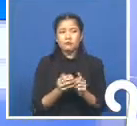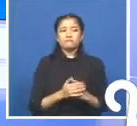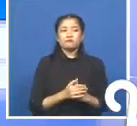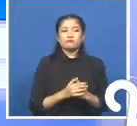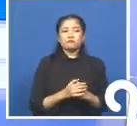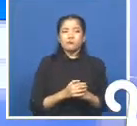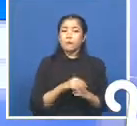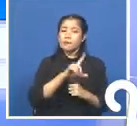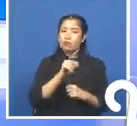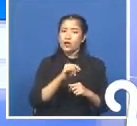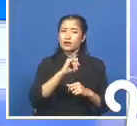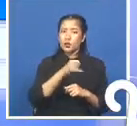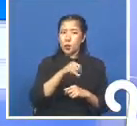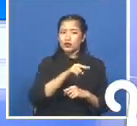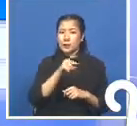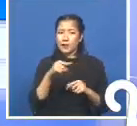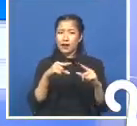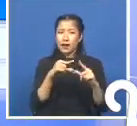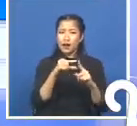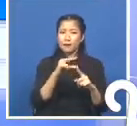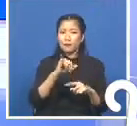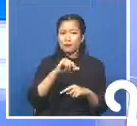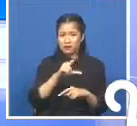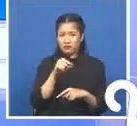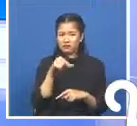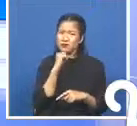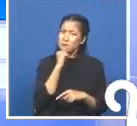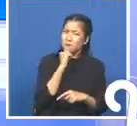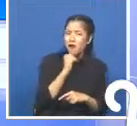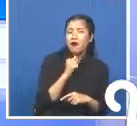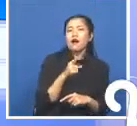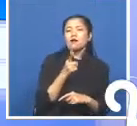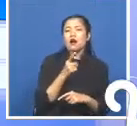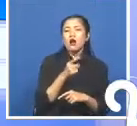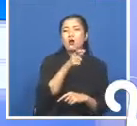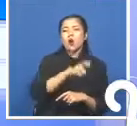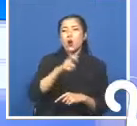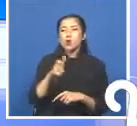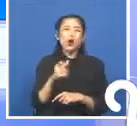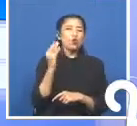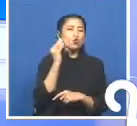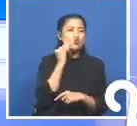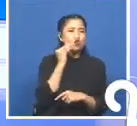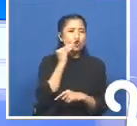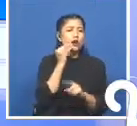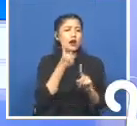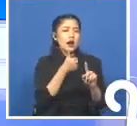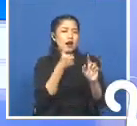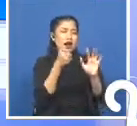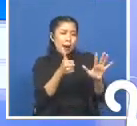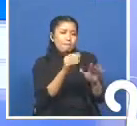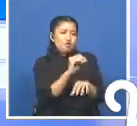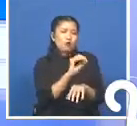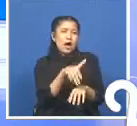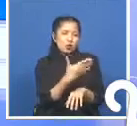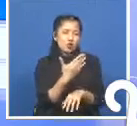di bulan Januari hingga April ini adalah warga yang berusia di atas 60 tahun. Kita lihat tahap 3 dan